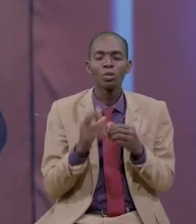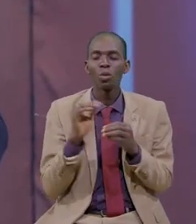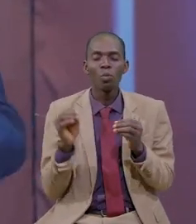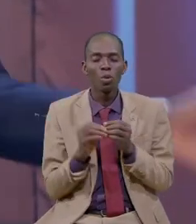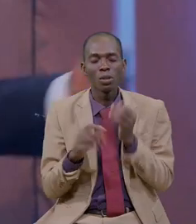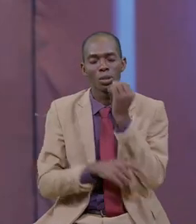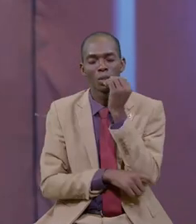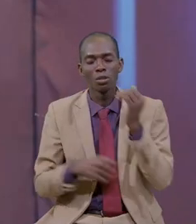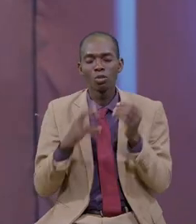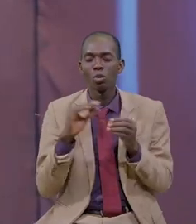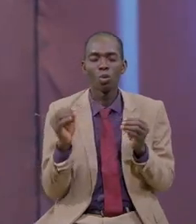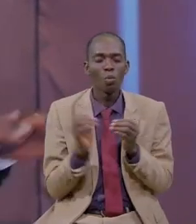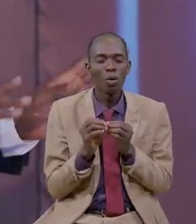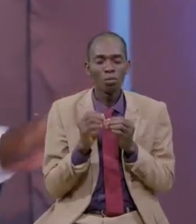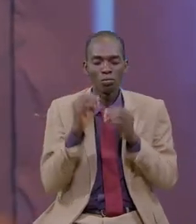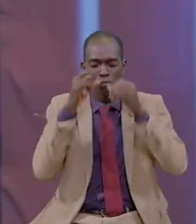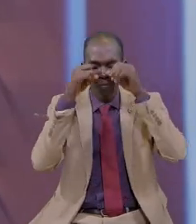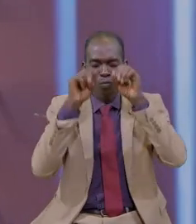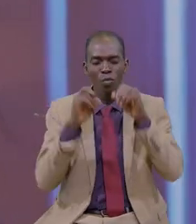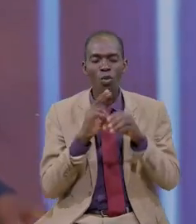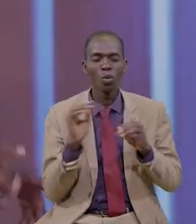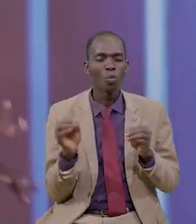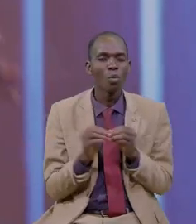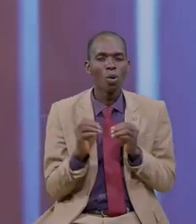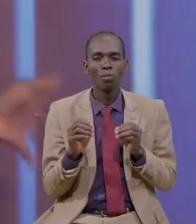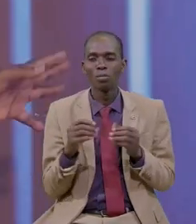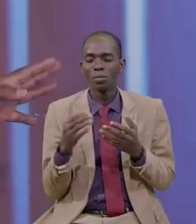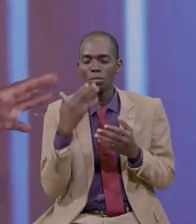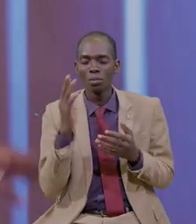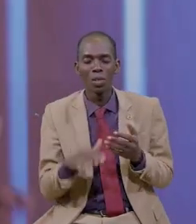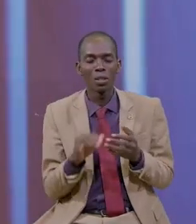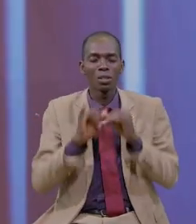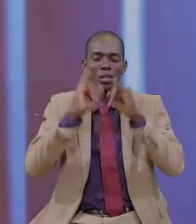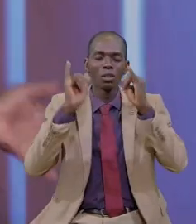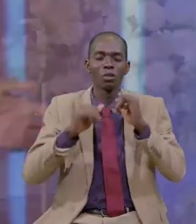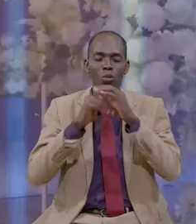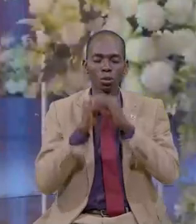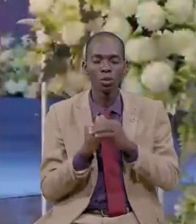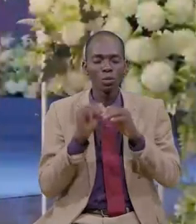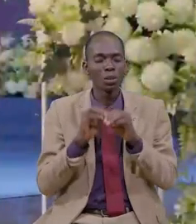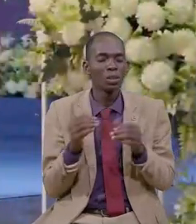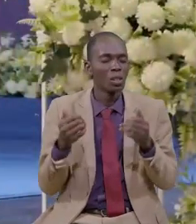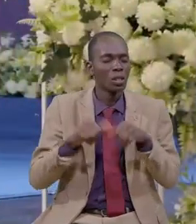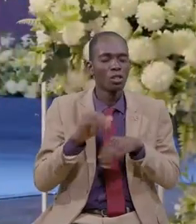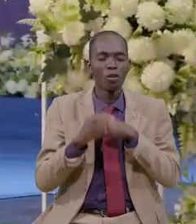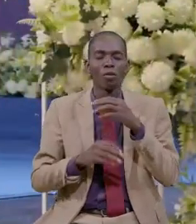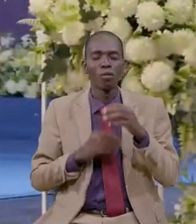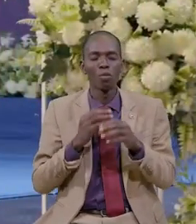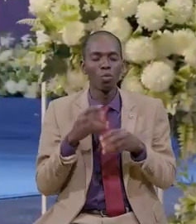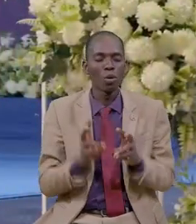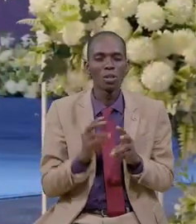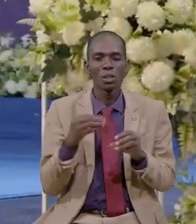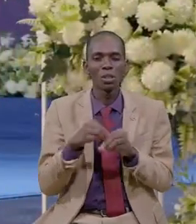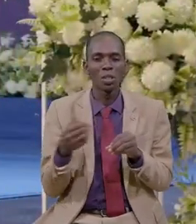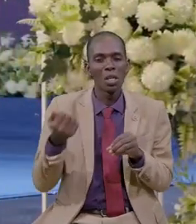Dieu. Plus de cupidité, gloire à Dieu. Plus d'idolâtrie, dans toutes ses formes, de toute manière, en privé